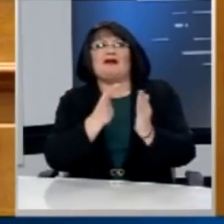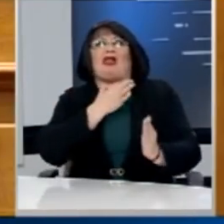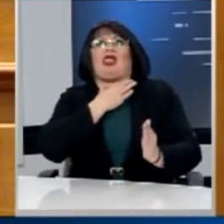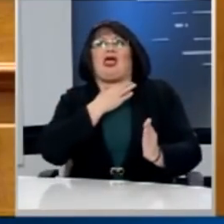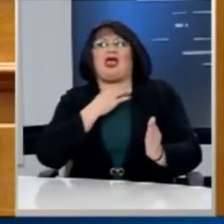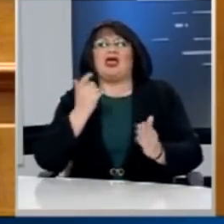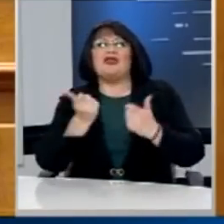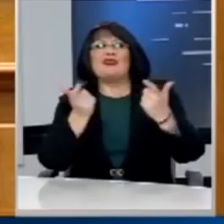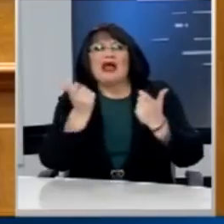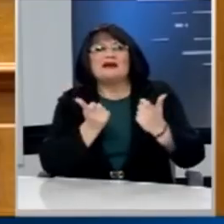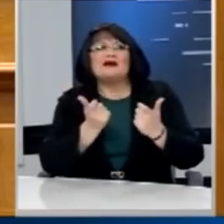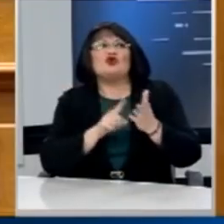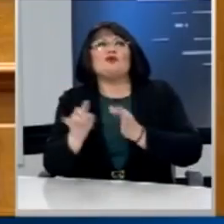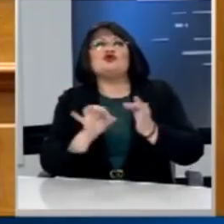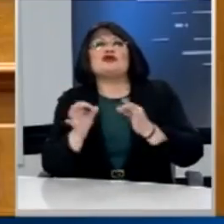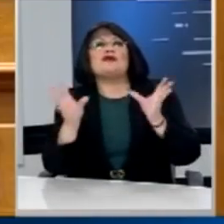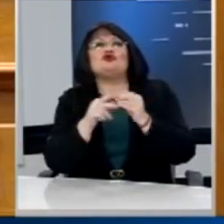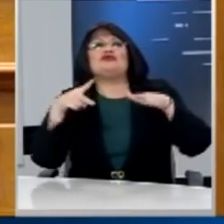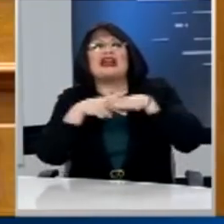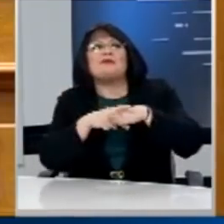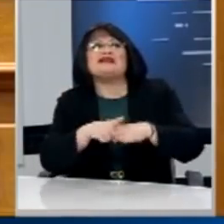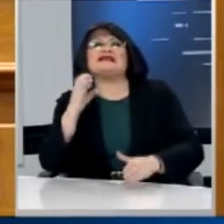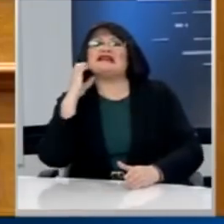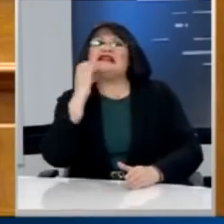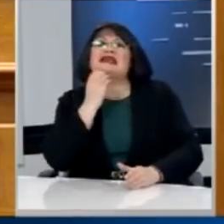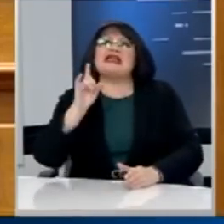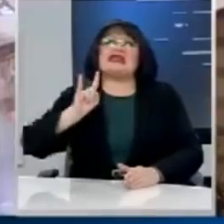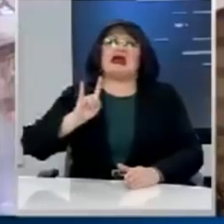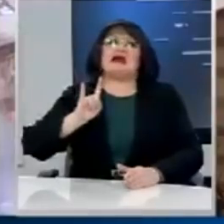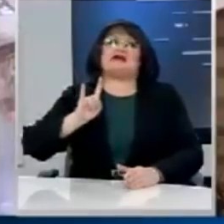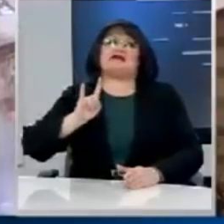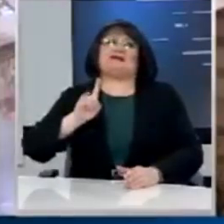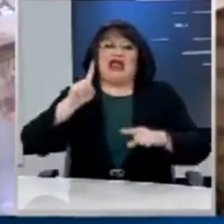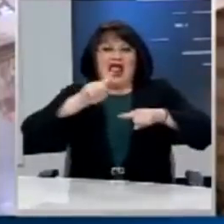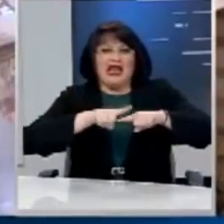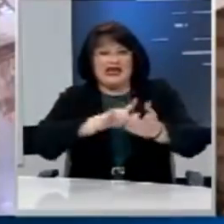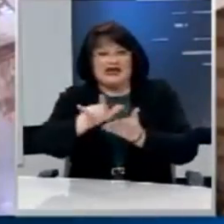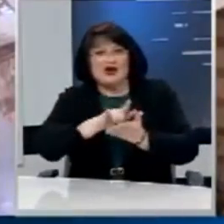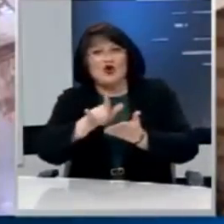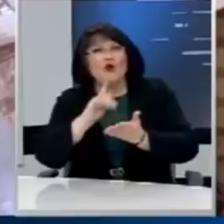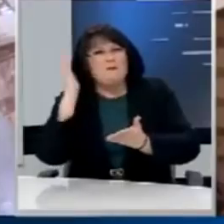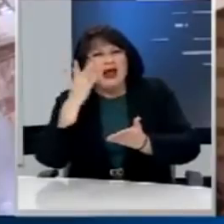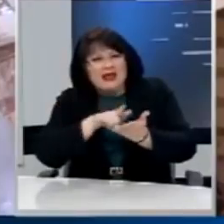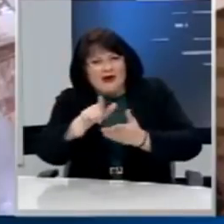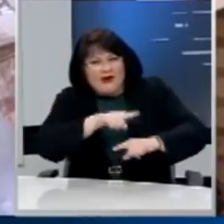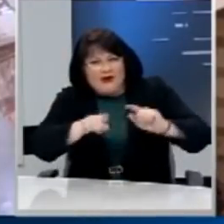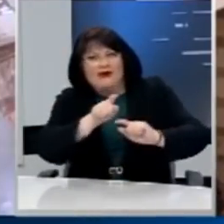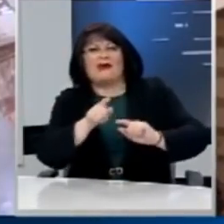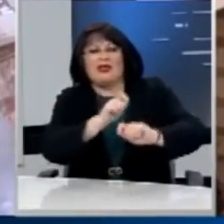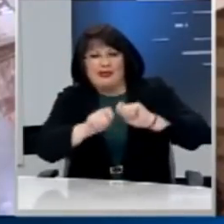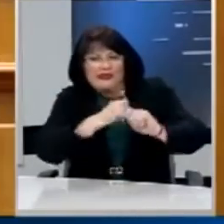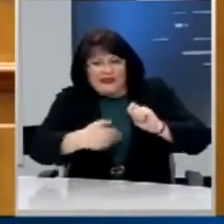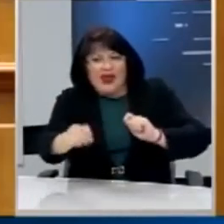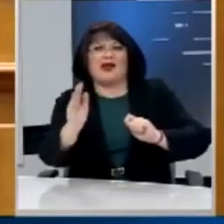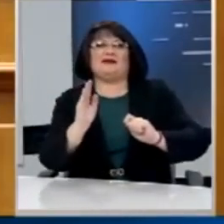κόκκινων δανείων με το σχέδιο Ηρακλής. Μεγάλες επενδύσεις, όχι μόνο το ελληνικό, απεγκλωβίστηκαν και δόθηκε νέα